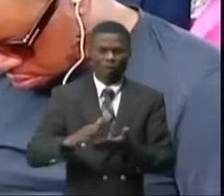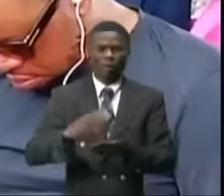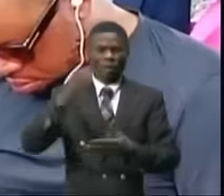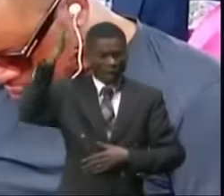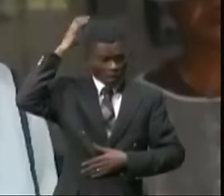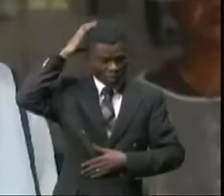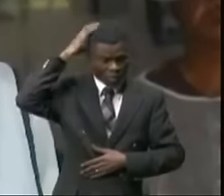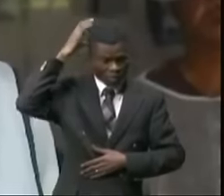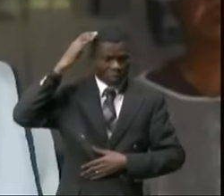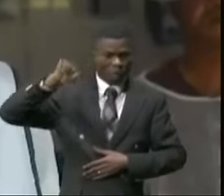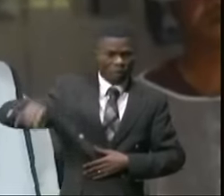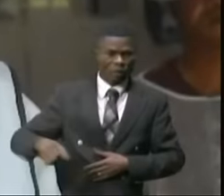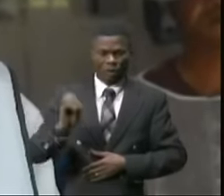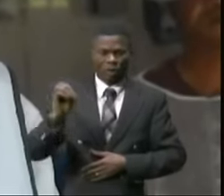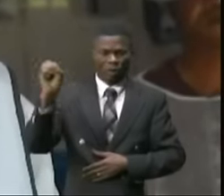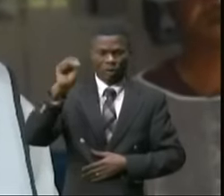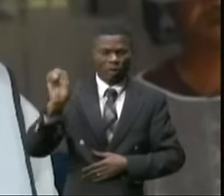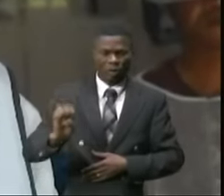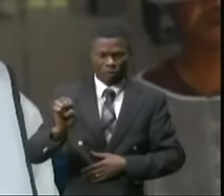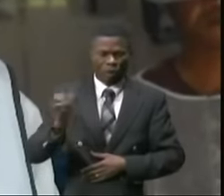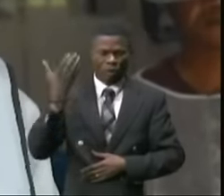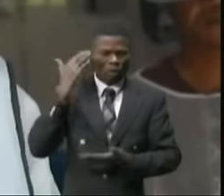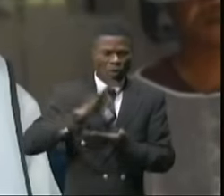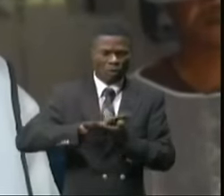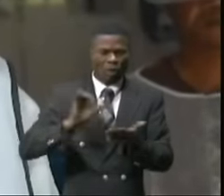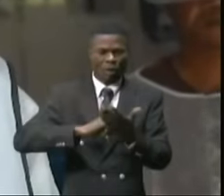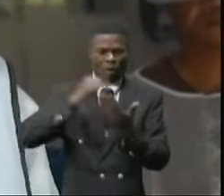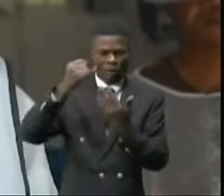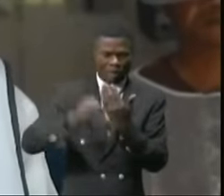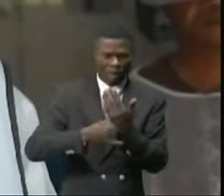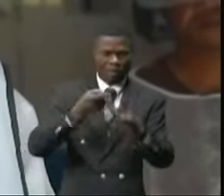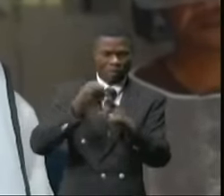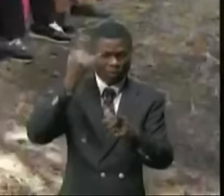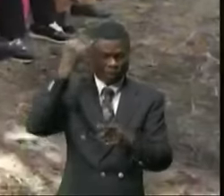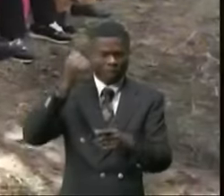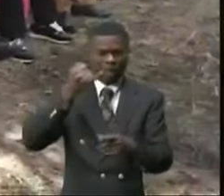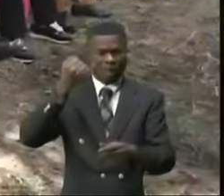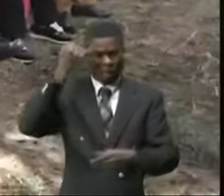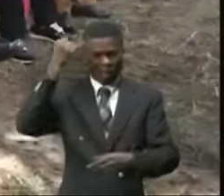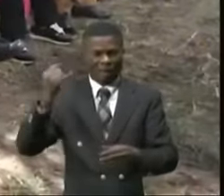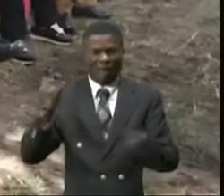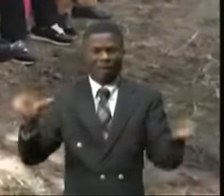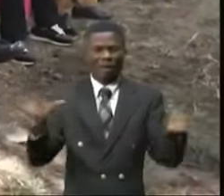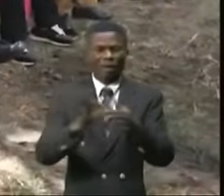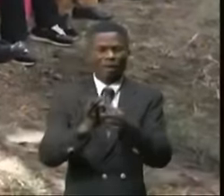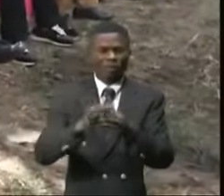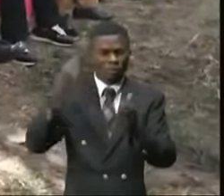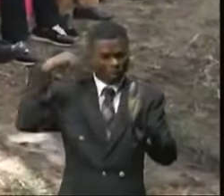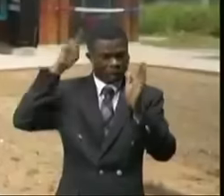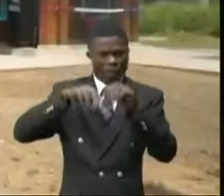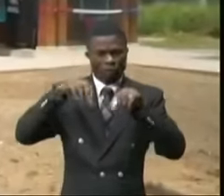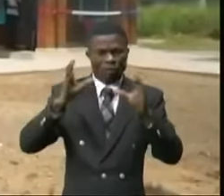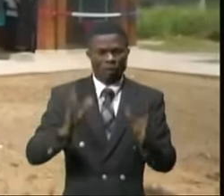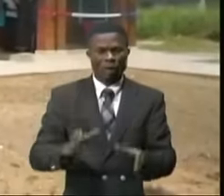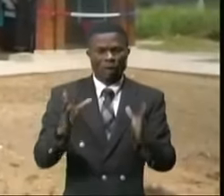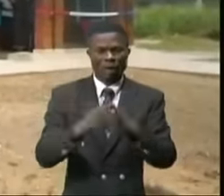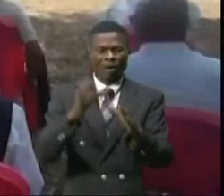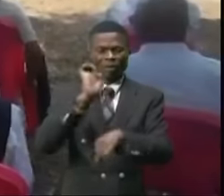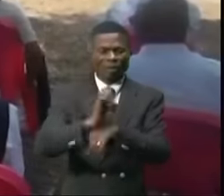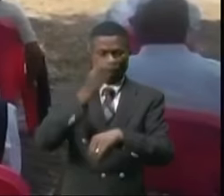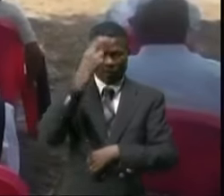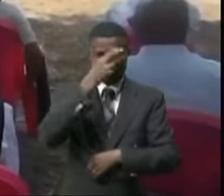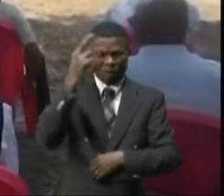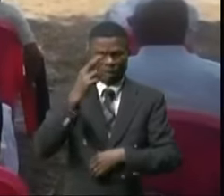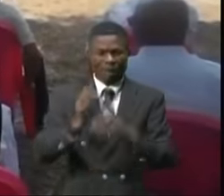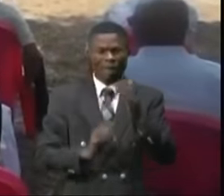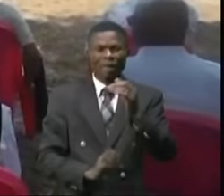Moko est revenu sur la technique nanofiltrage. Ce projet est né d'un concept de bonne entente entre le gouvernement congolais et l'Église catholique, impulsé